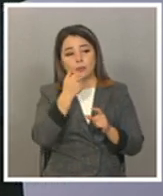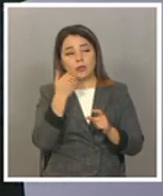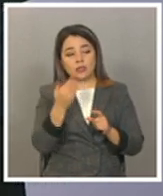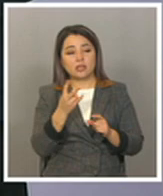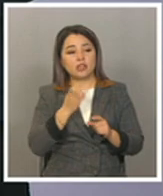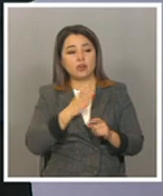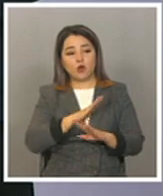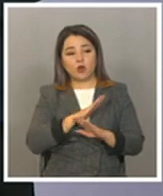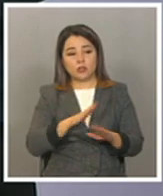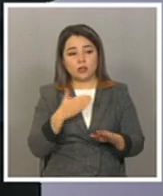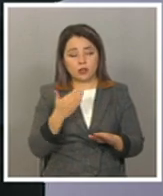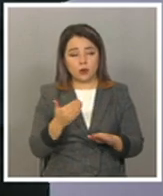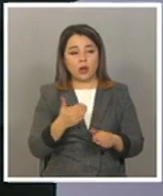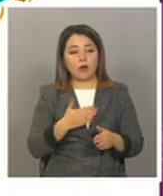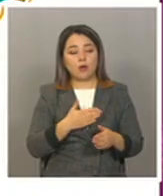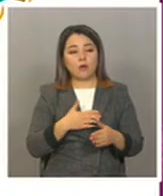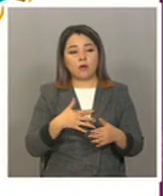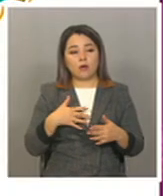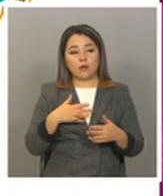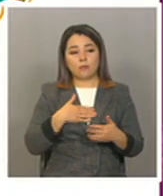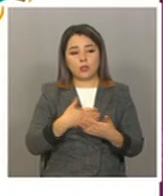Недоволькин, Оптимистенко.